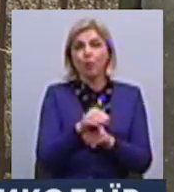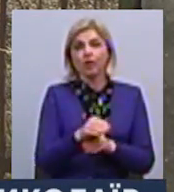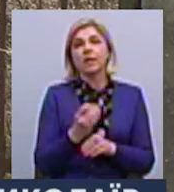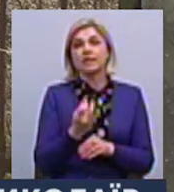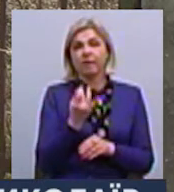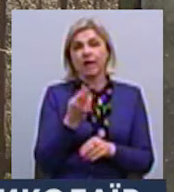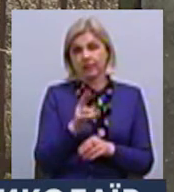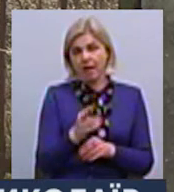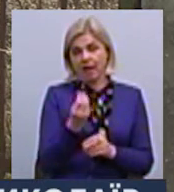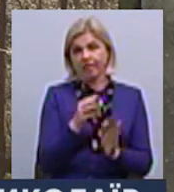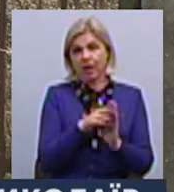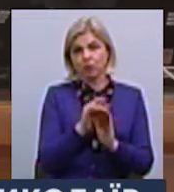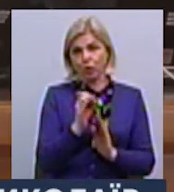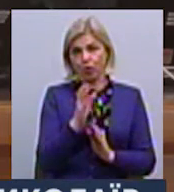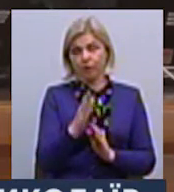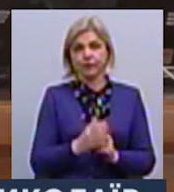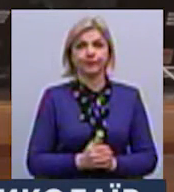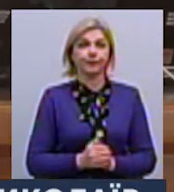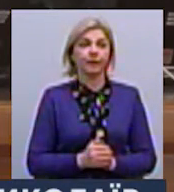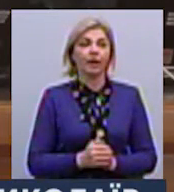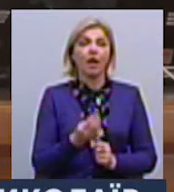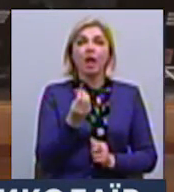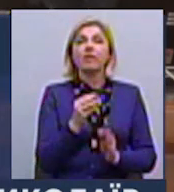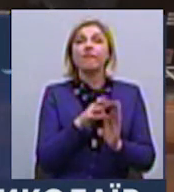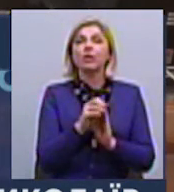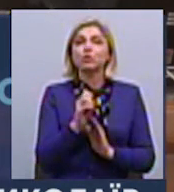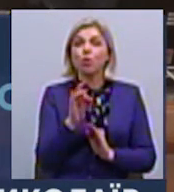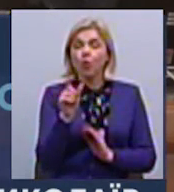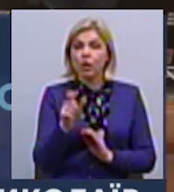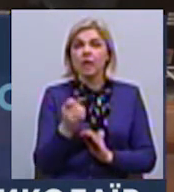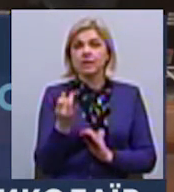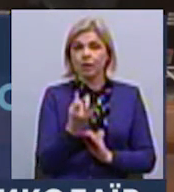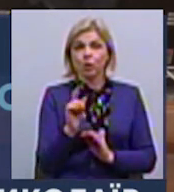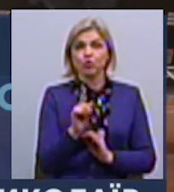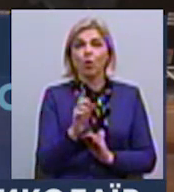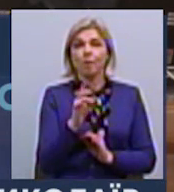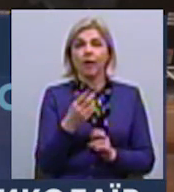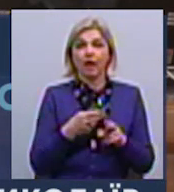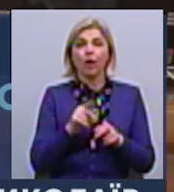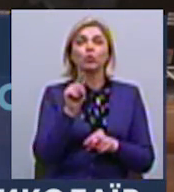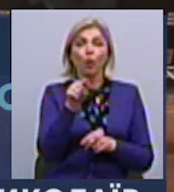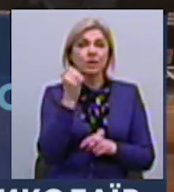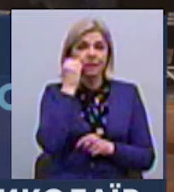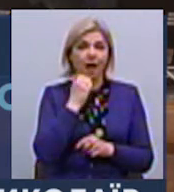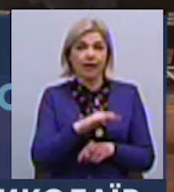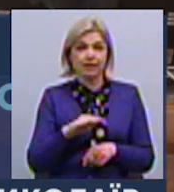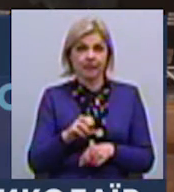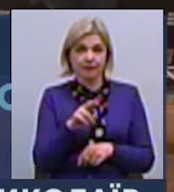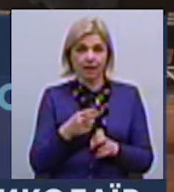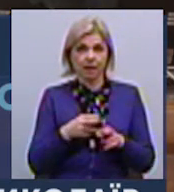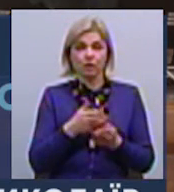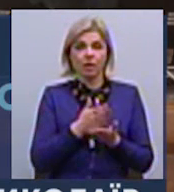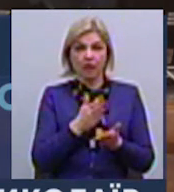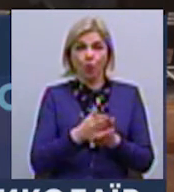зацікавленість для потенційних інвесторів. Сам потенційний інвестор зацікавлений в тому, щоб той старий дитячий садок, який знаходиться